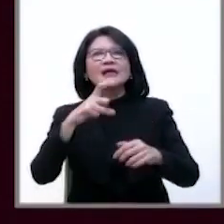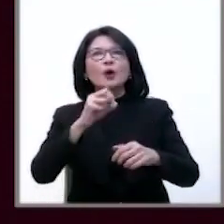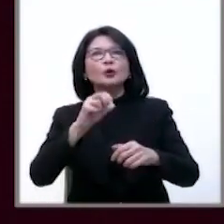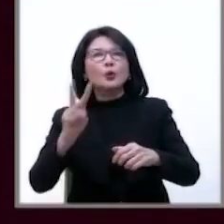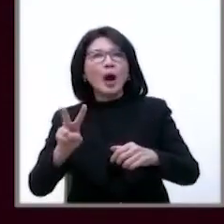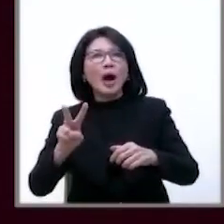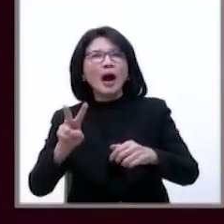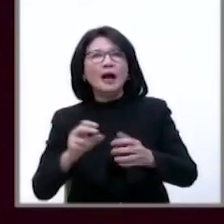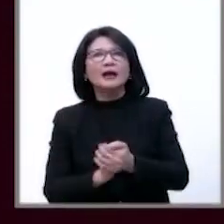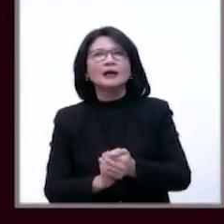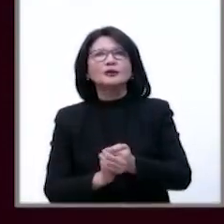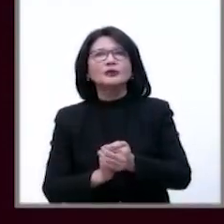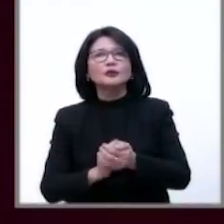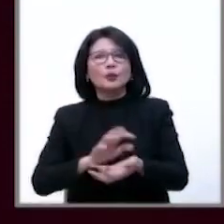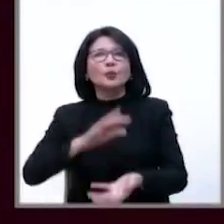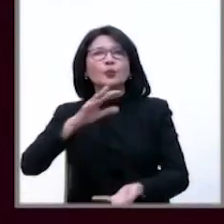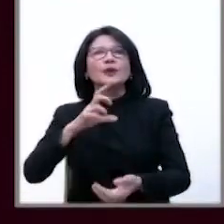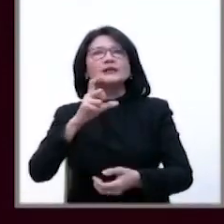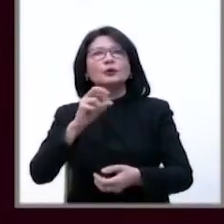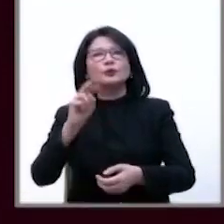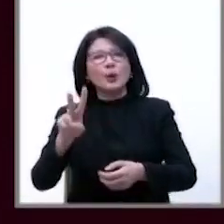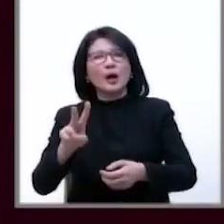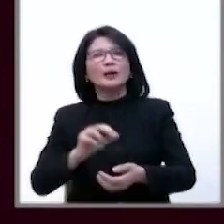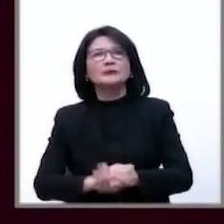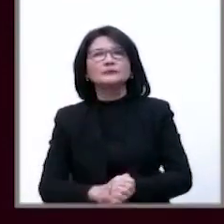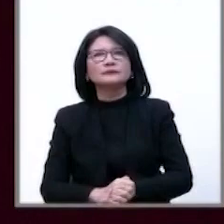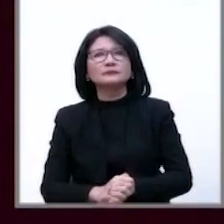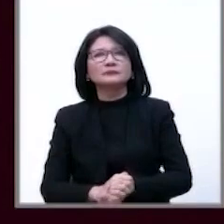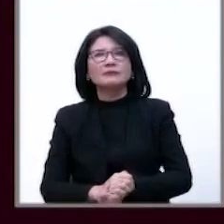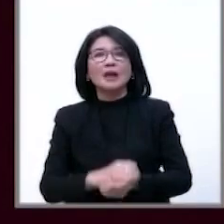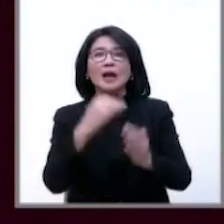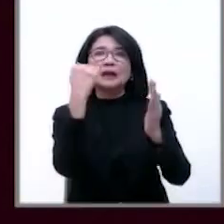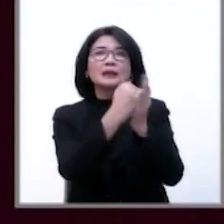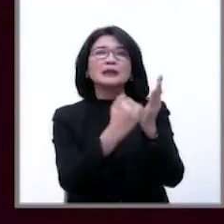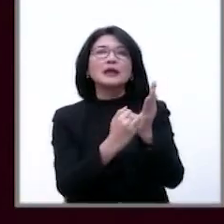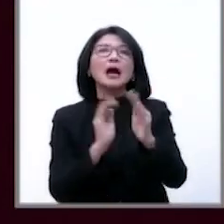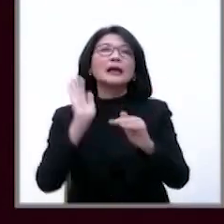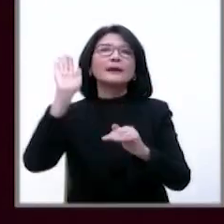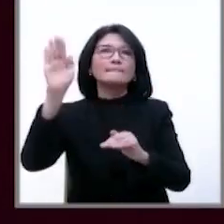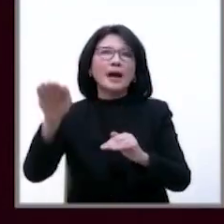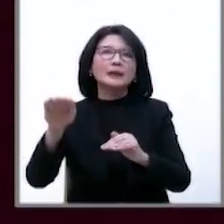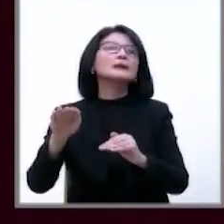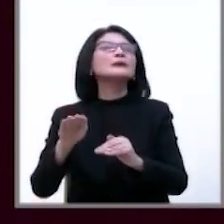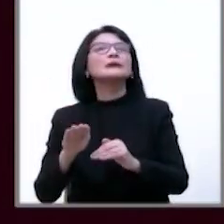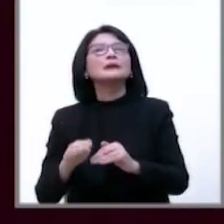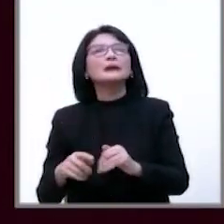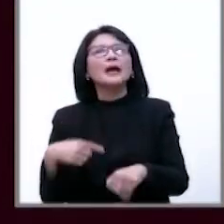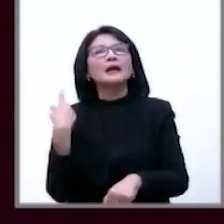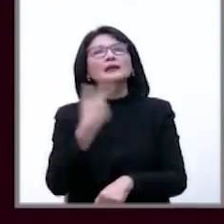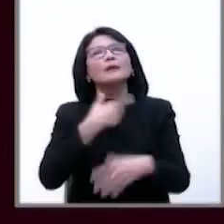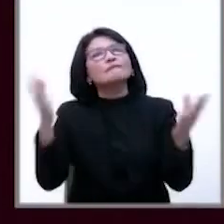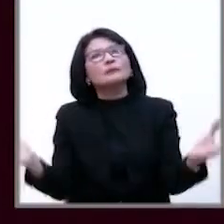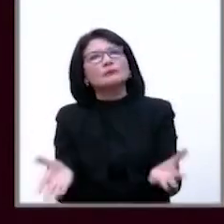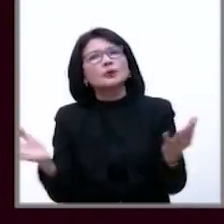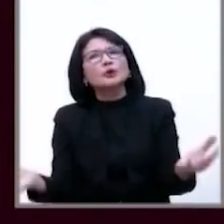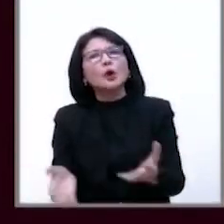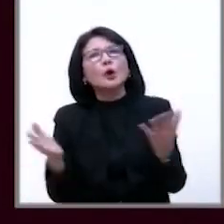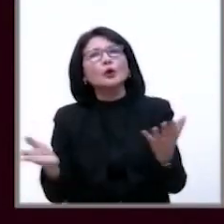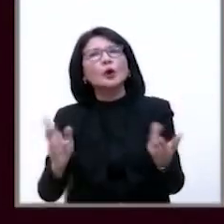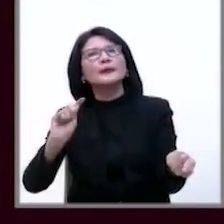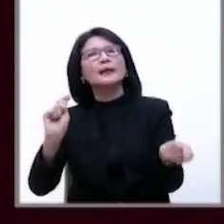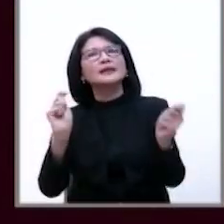storage dan juga carbon capture agenda ke depan tentu kita harus mendorong